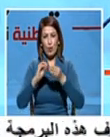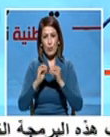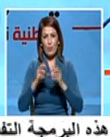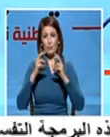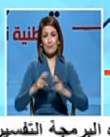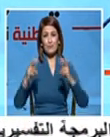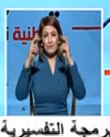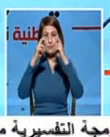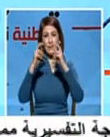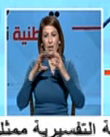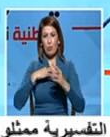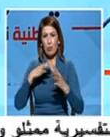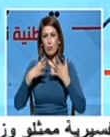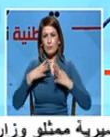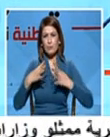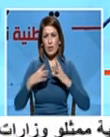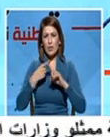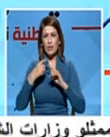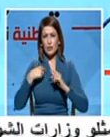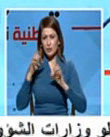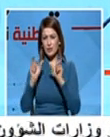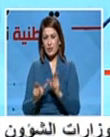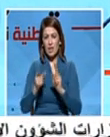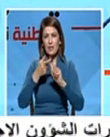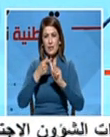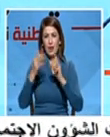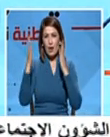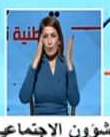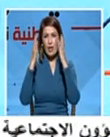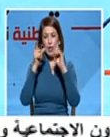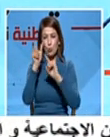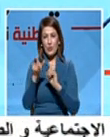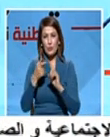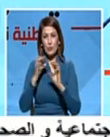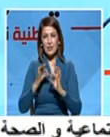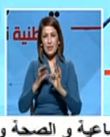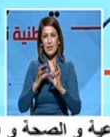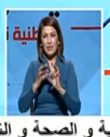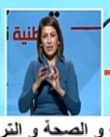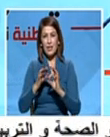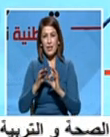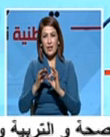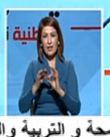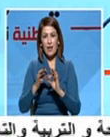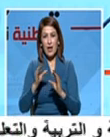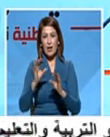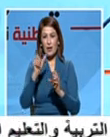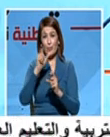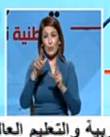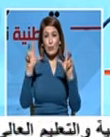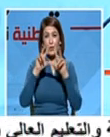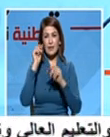يعني اضطرابات نفسيه، كو سوسوا عبد ما عندوش حتى قبل انتيسيدون ينجم اذا كان الضغط